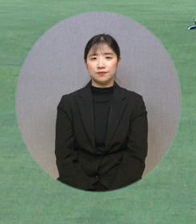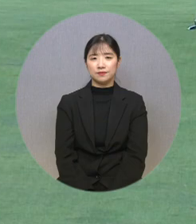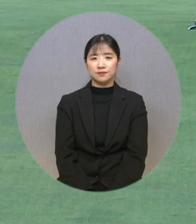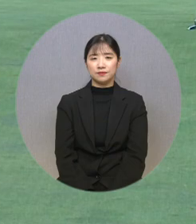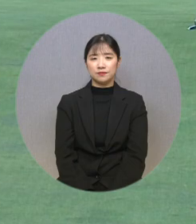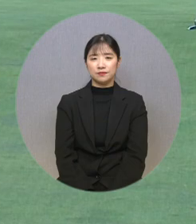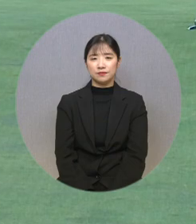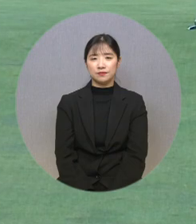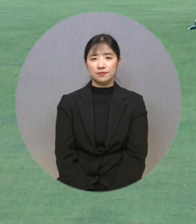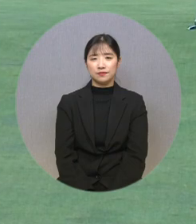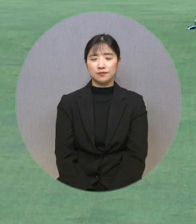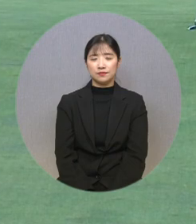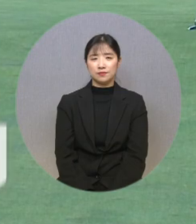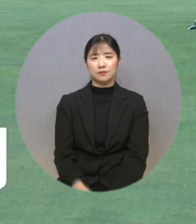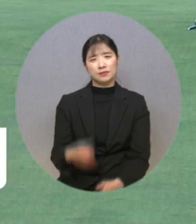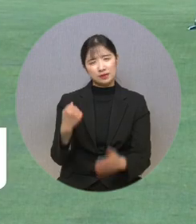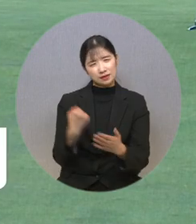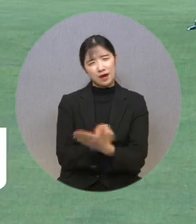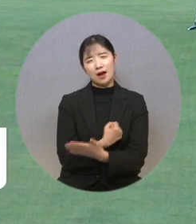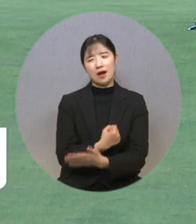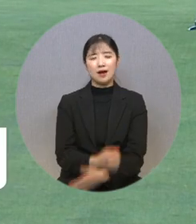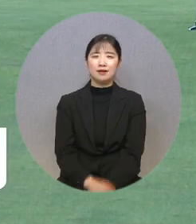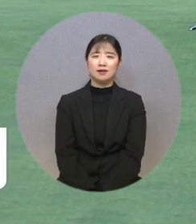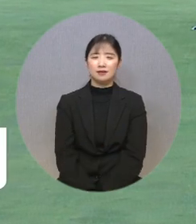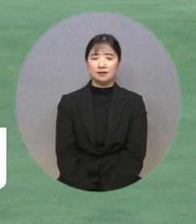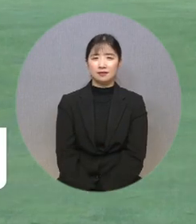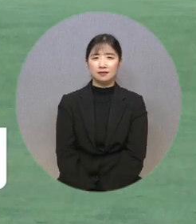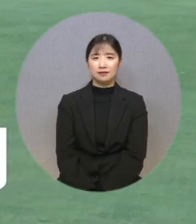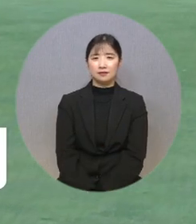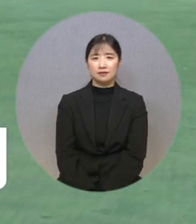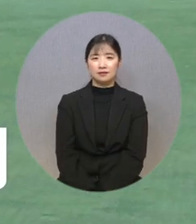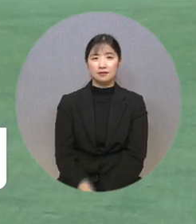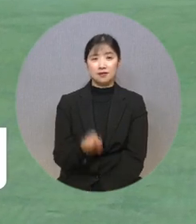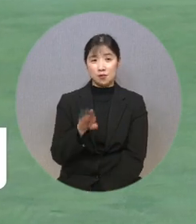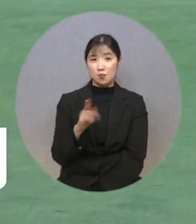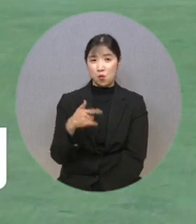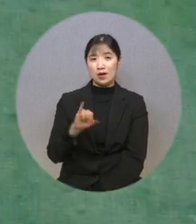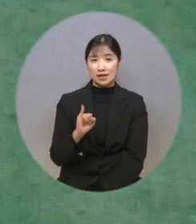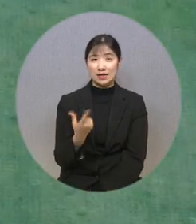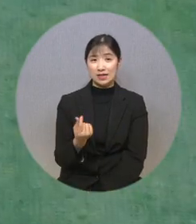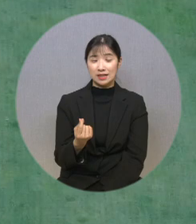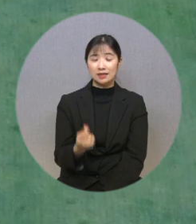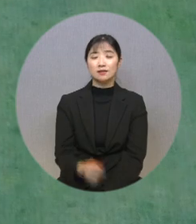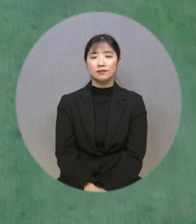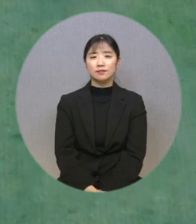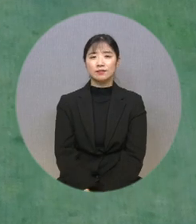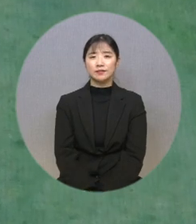아. 아. 오케이. 형 뭐죠? 보기? 보기.